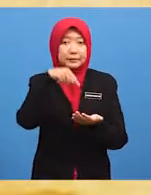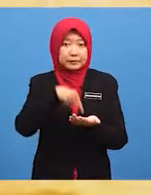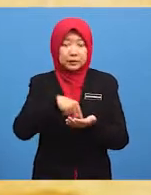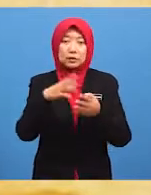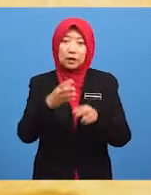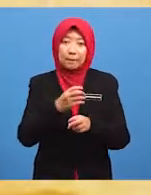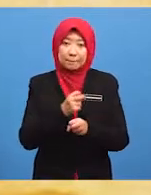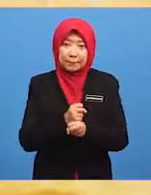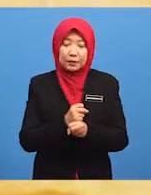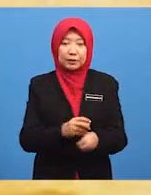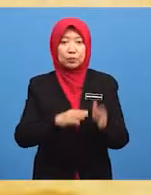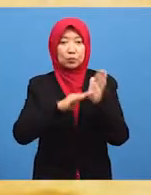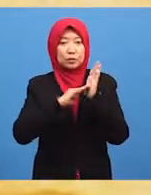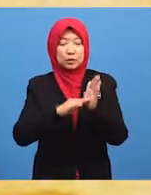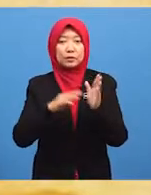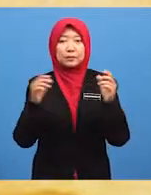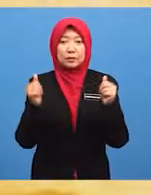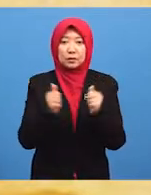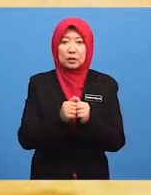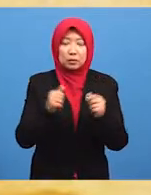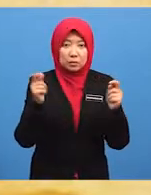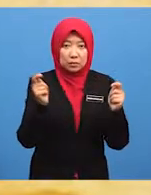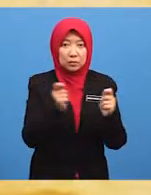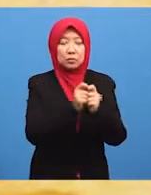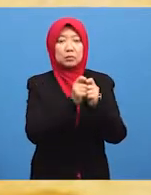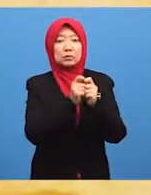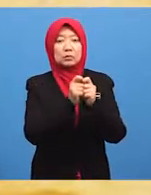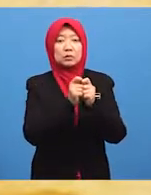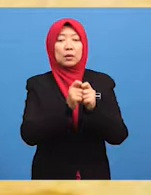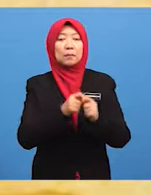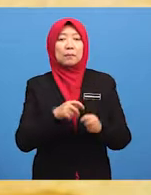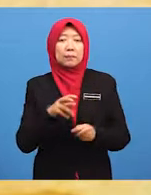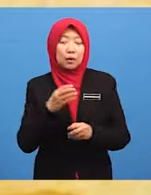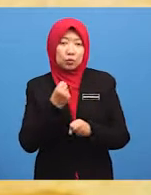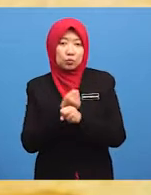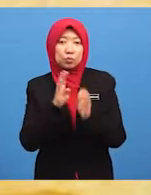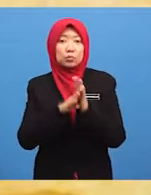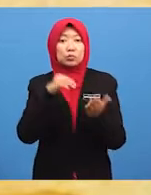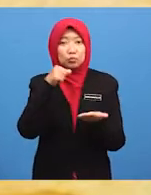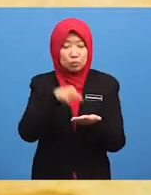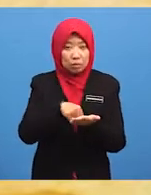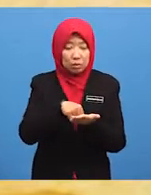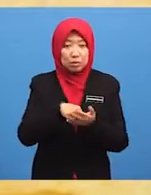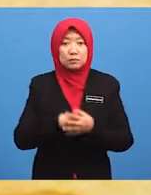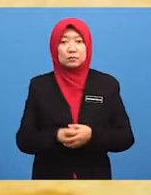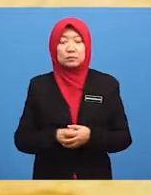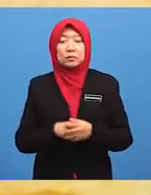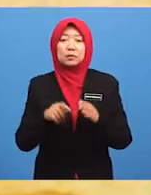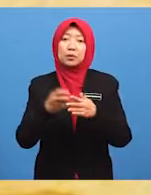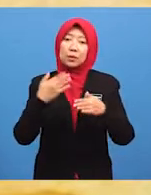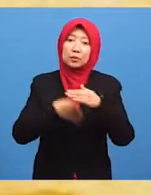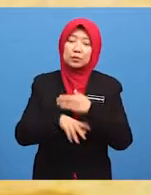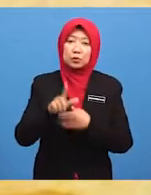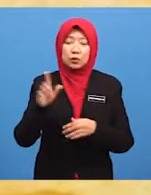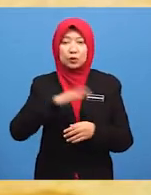Tua dapat dibuktikan dengan penemuan batu bersurat. Antaranya